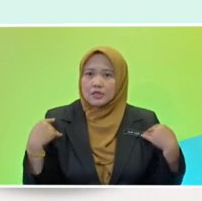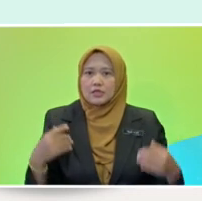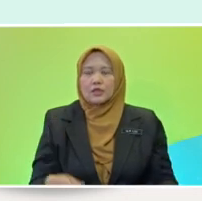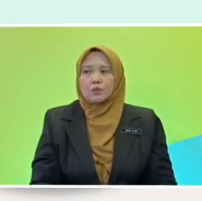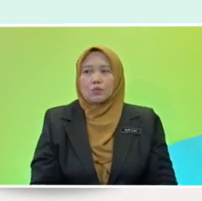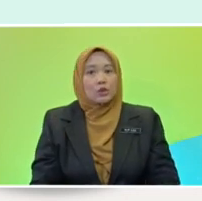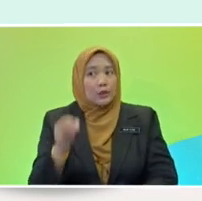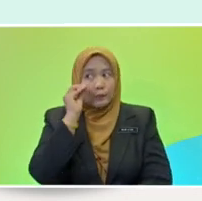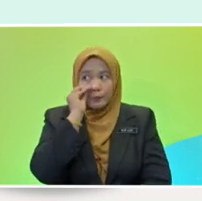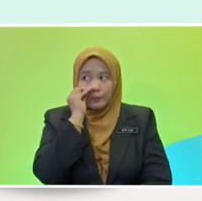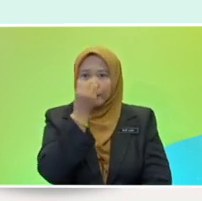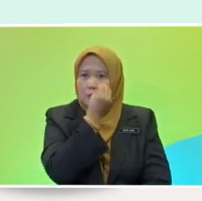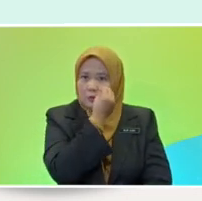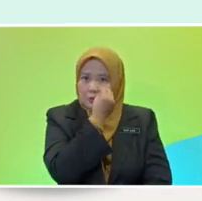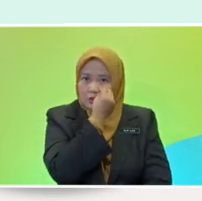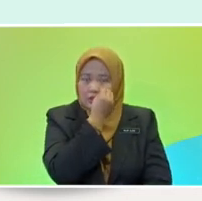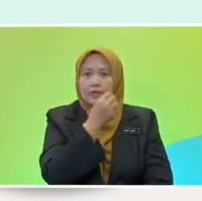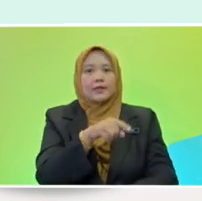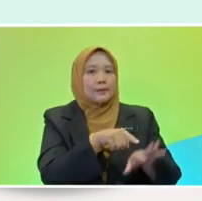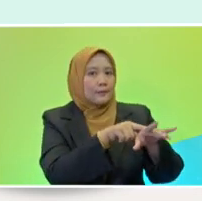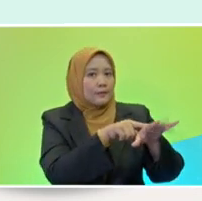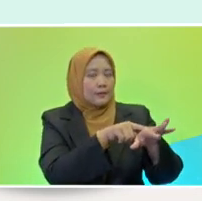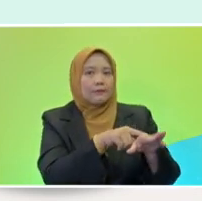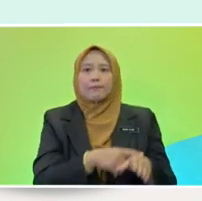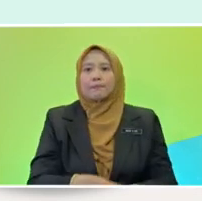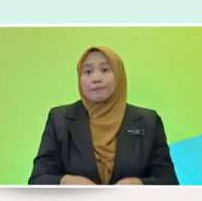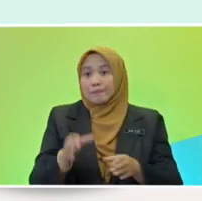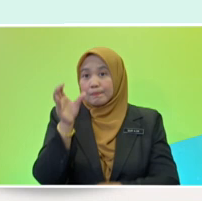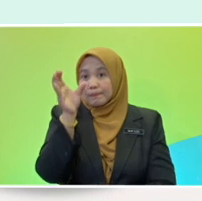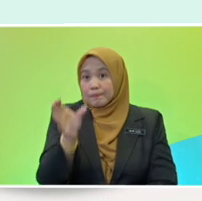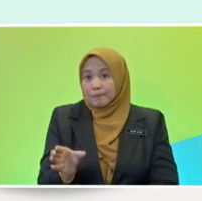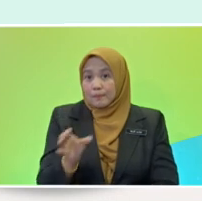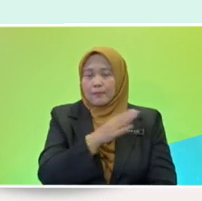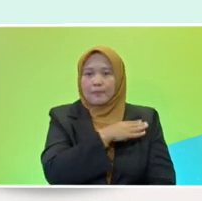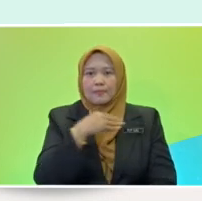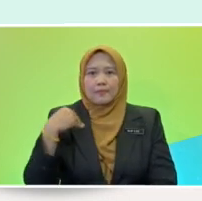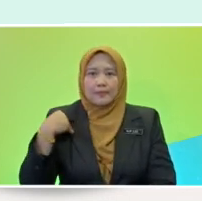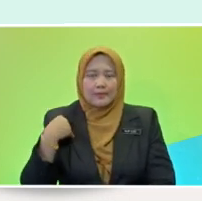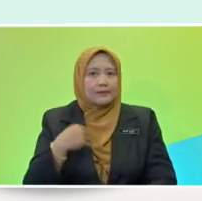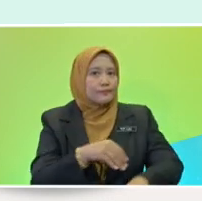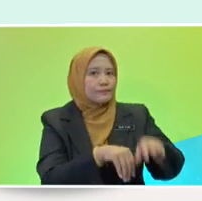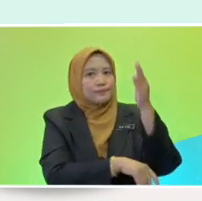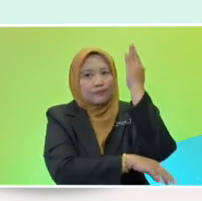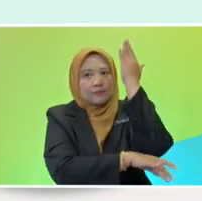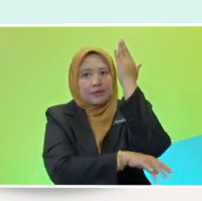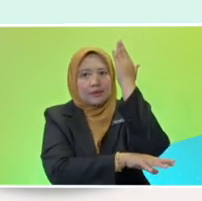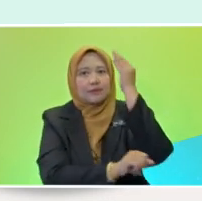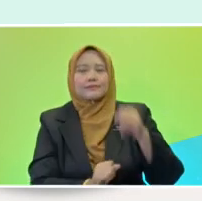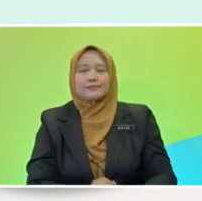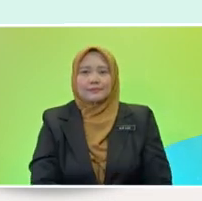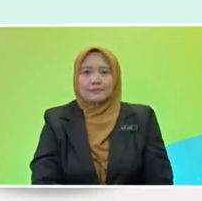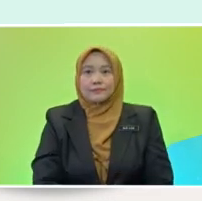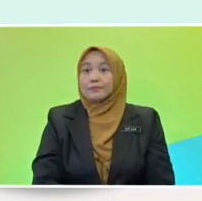bunga daun batang dan juga akar Oke jadi itu